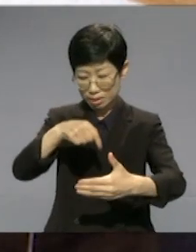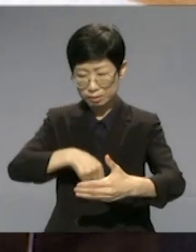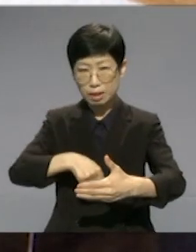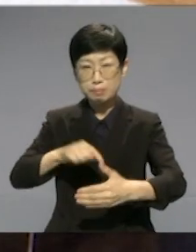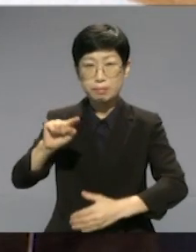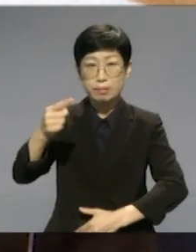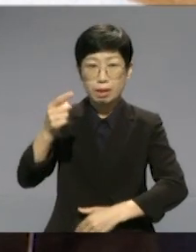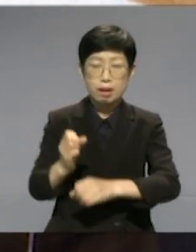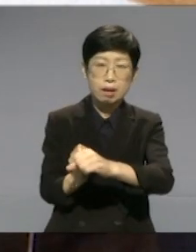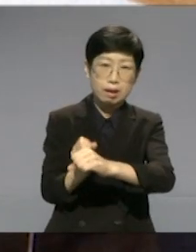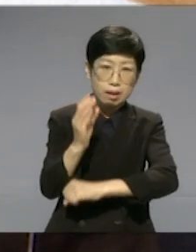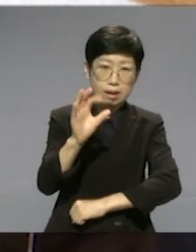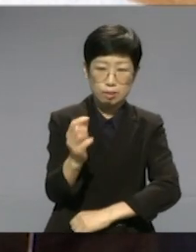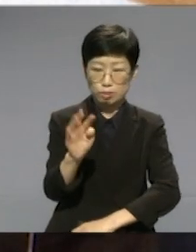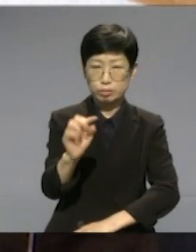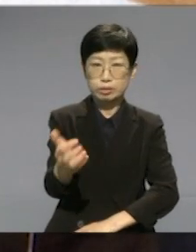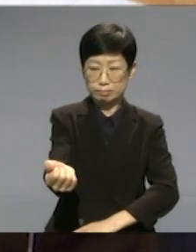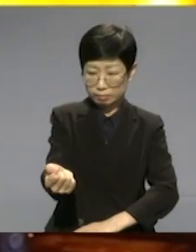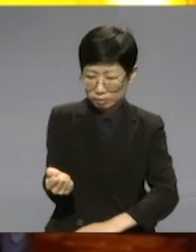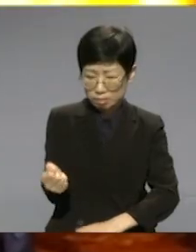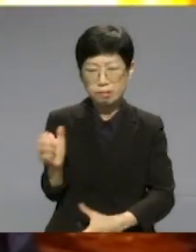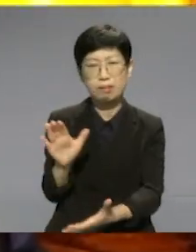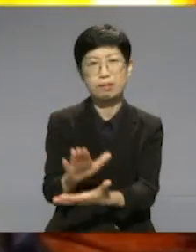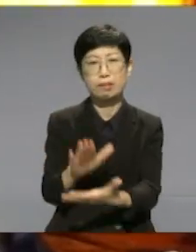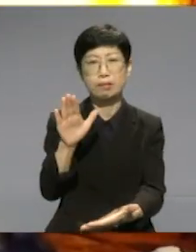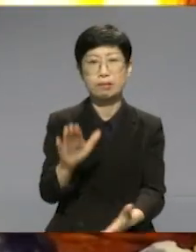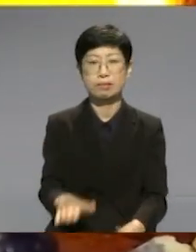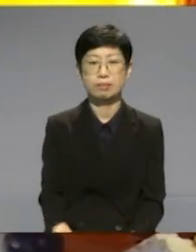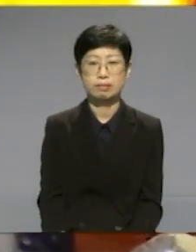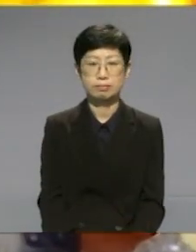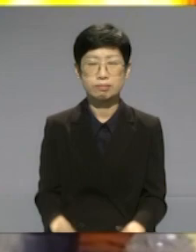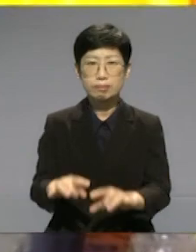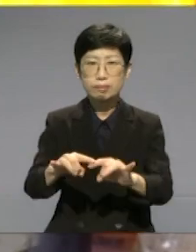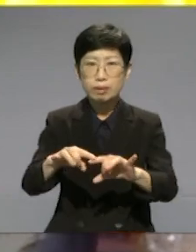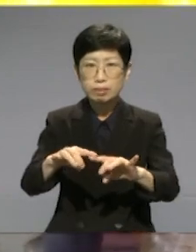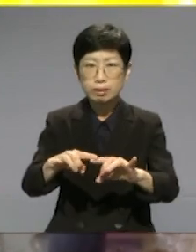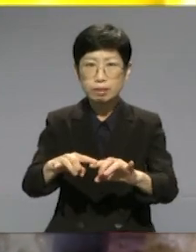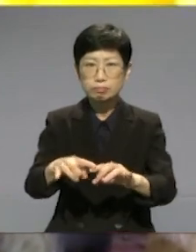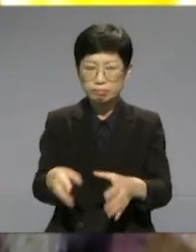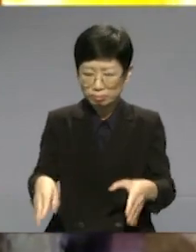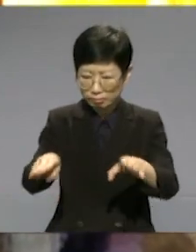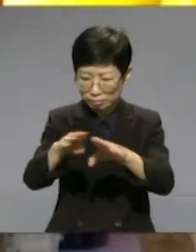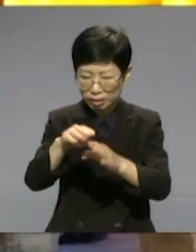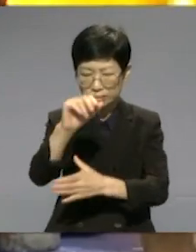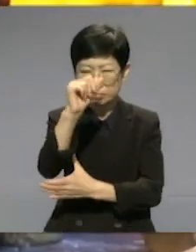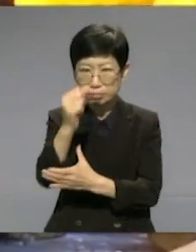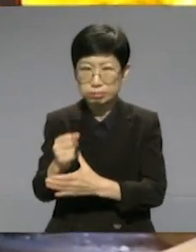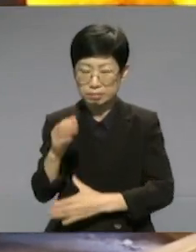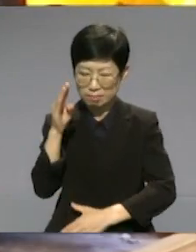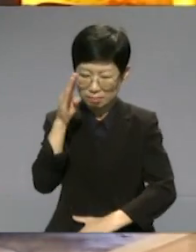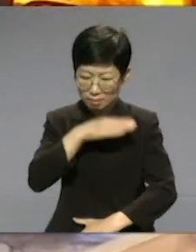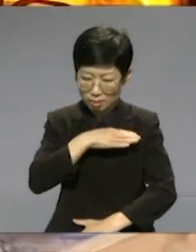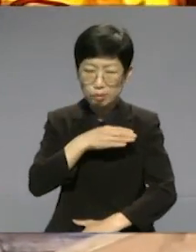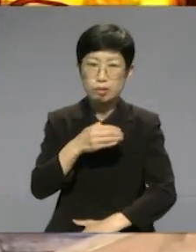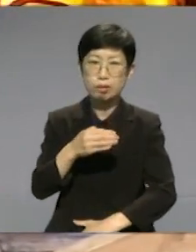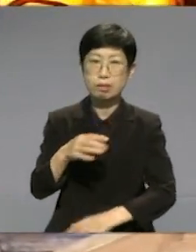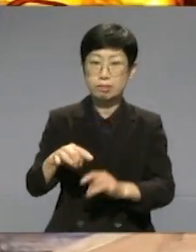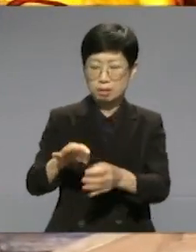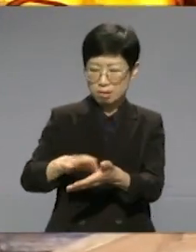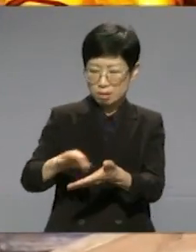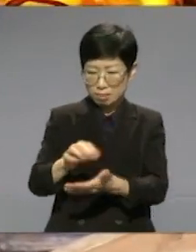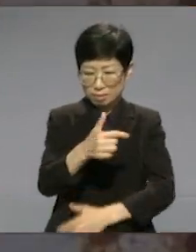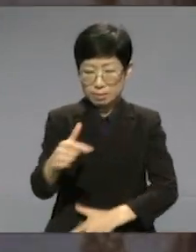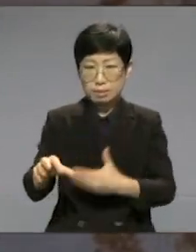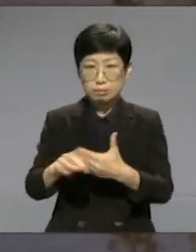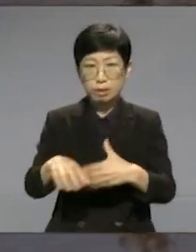100도까지 올라가는 오븐이 열기를 뿜어냅니다. 전력 인프라가 낡고 열악한 데다 수요가 넘치면서 곧잘 정전되기